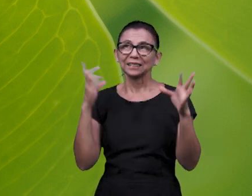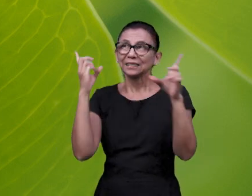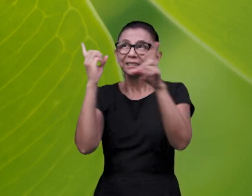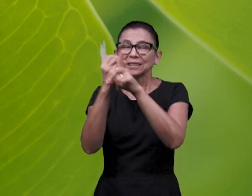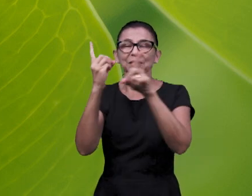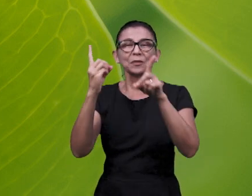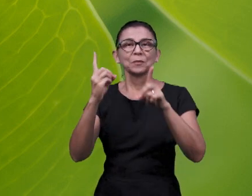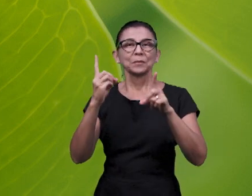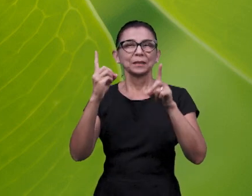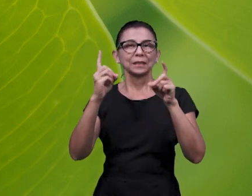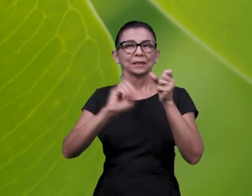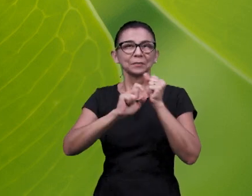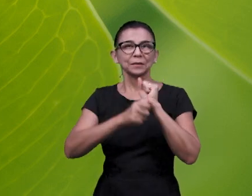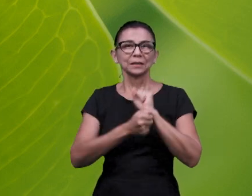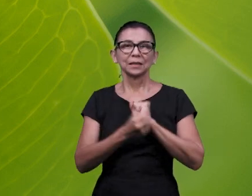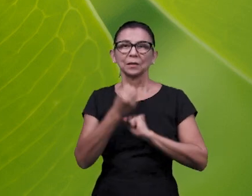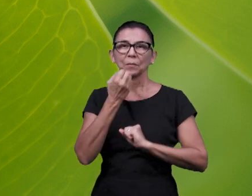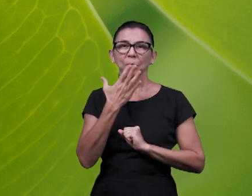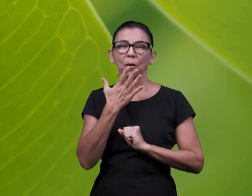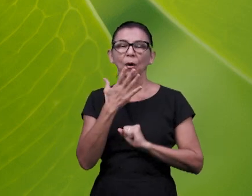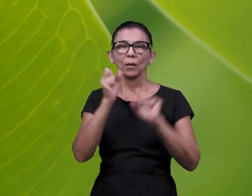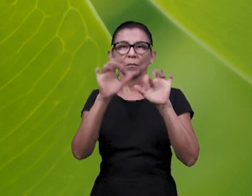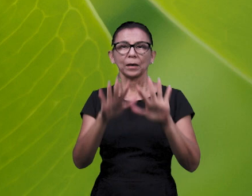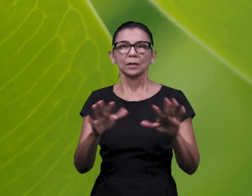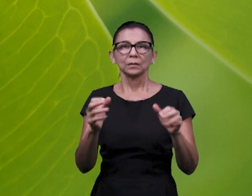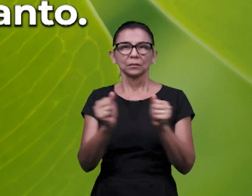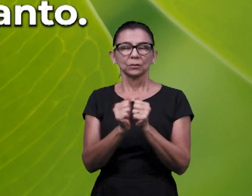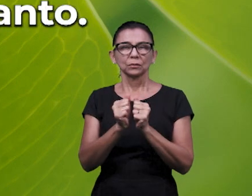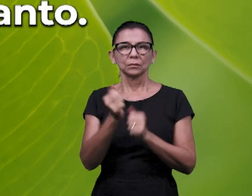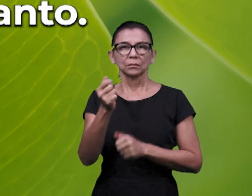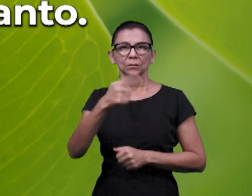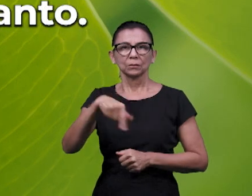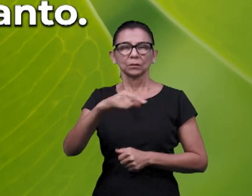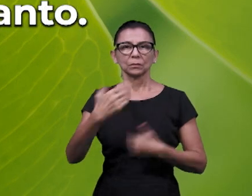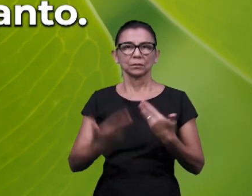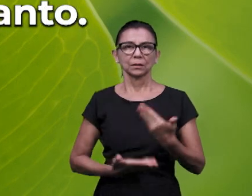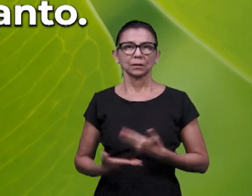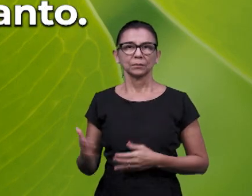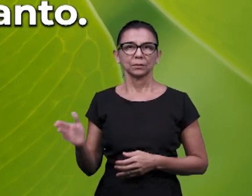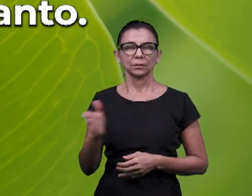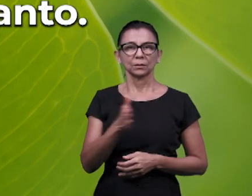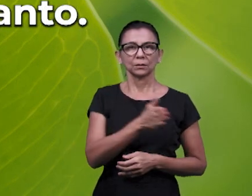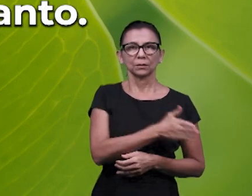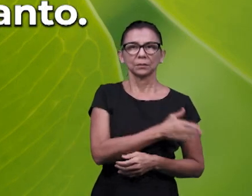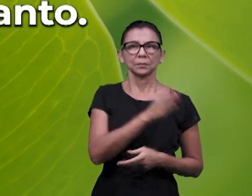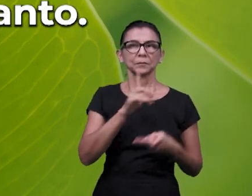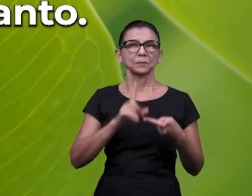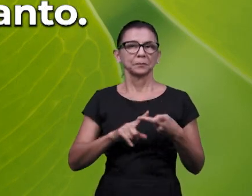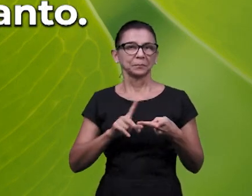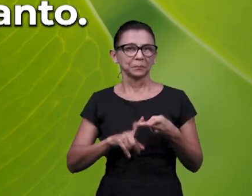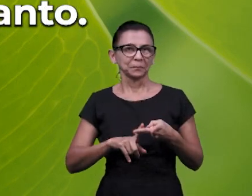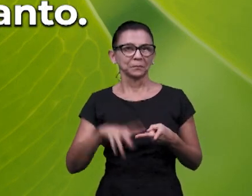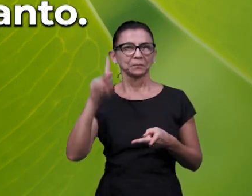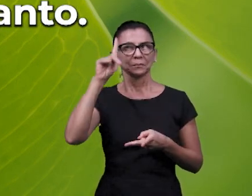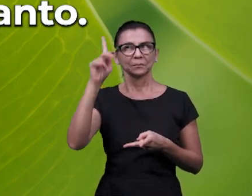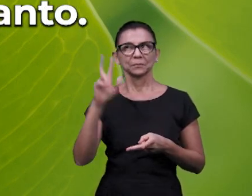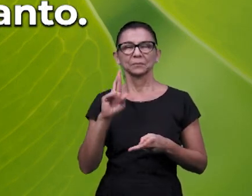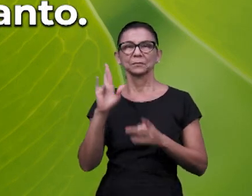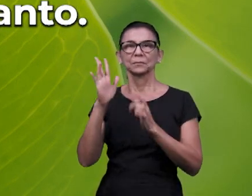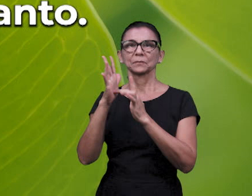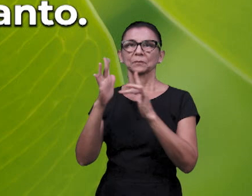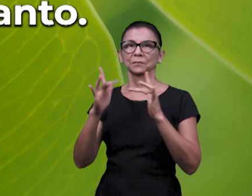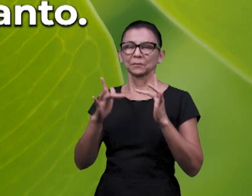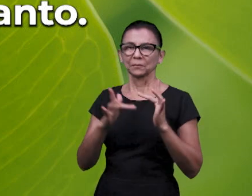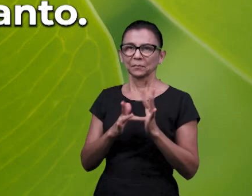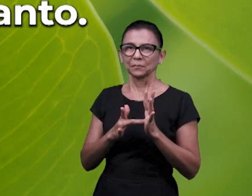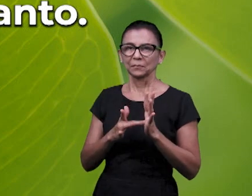quand on découvre et notre cœur se réjouit d'être avec le frère et soeur. La paix du Seigneur Jésus. Mes frères, la paix du Seigneur Jésus, je m'appelle Caio Gabriel,